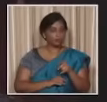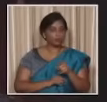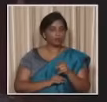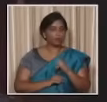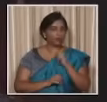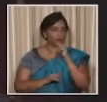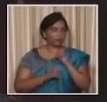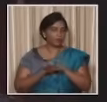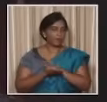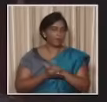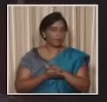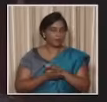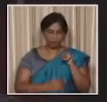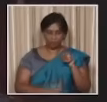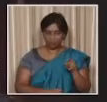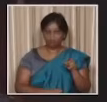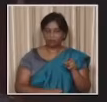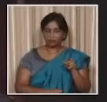බොහොම පැහැදිලිව